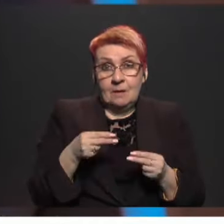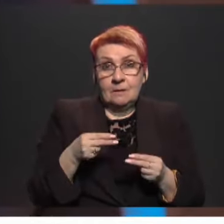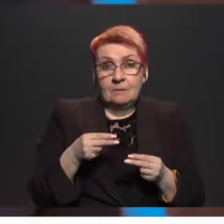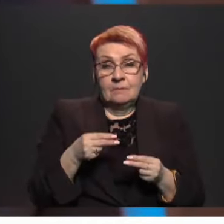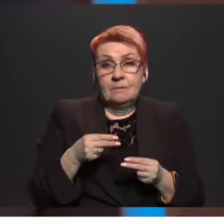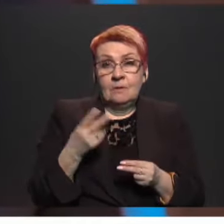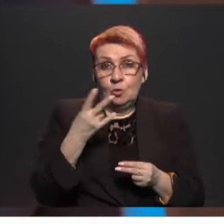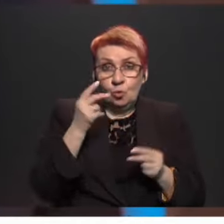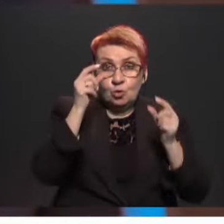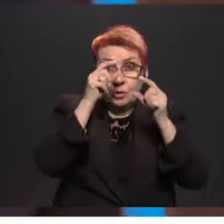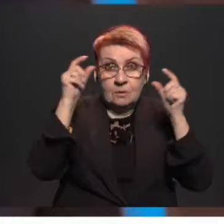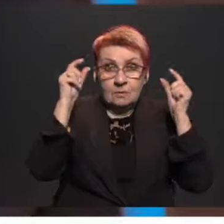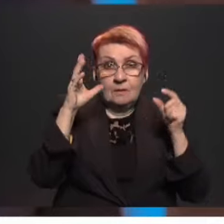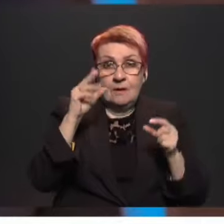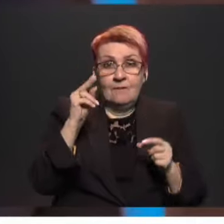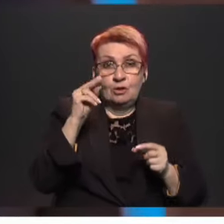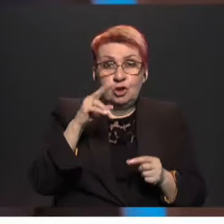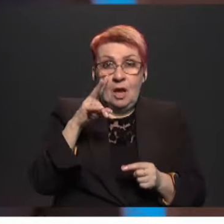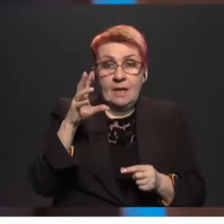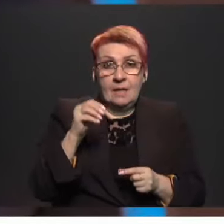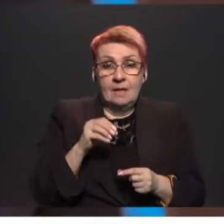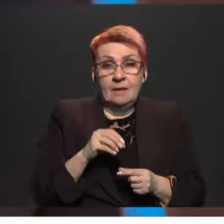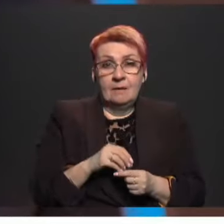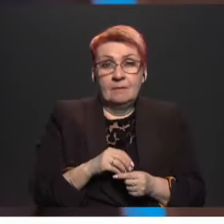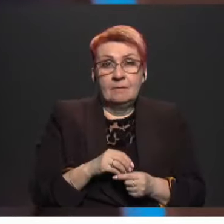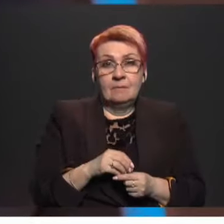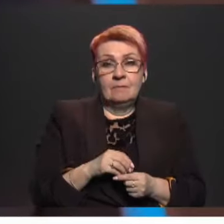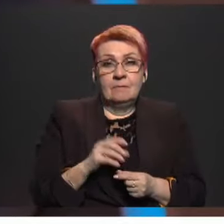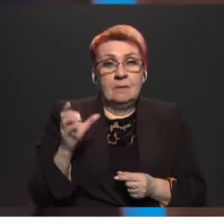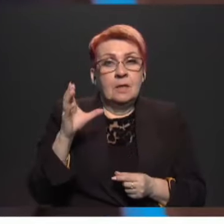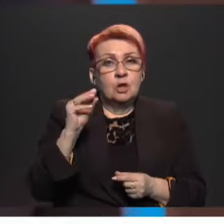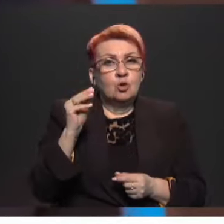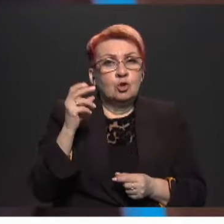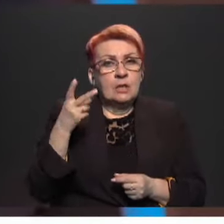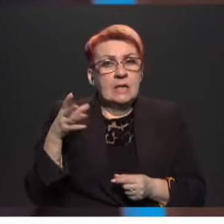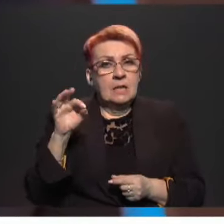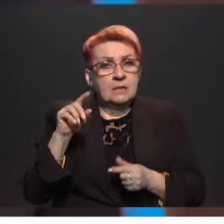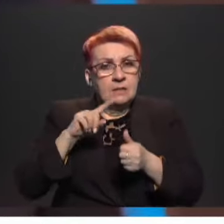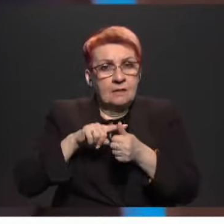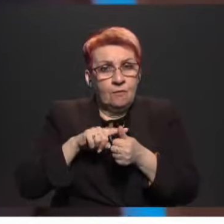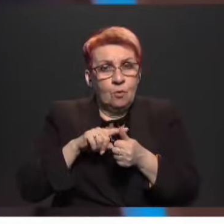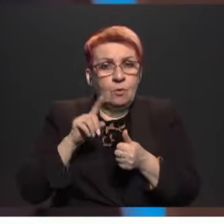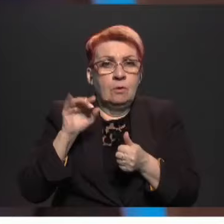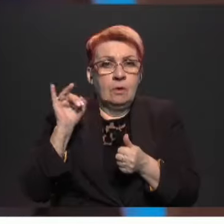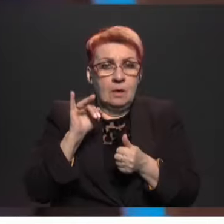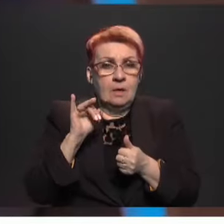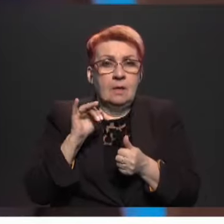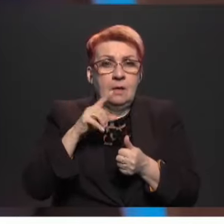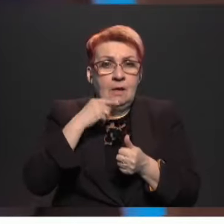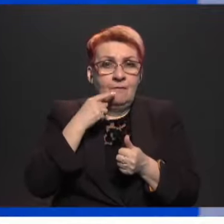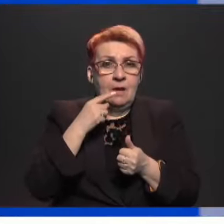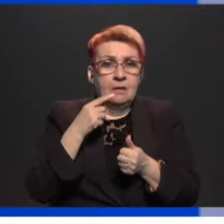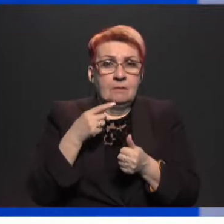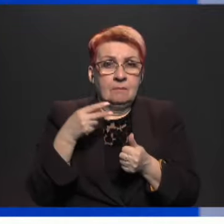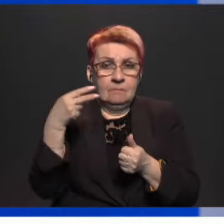венчания. И все это вопросы. Тут какая-то подмена понятий. Дело в том, что сожительство – это и называют гражданский брак сожительством.